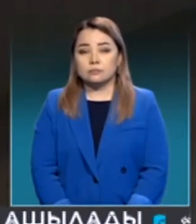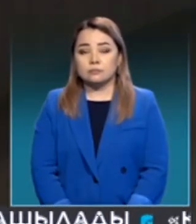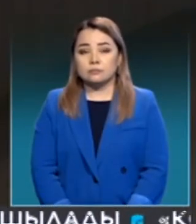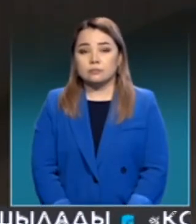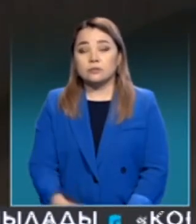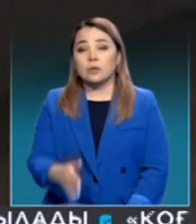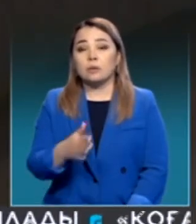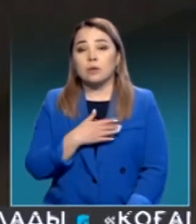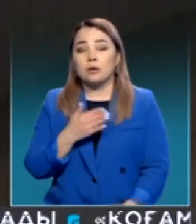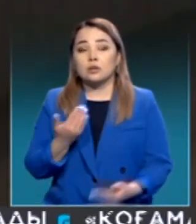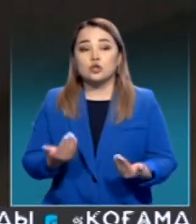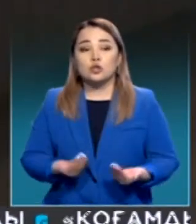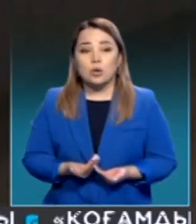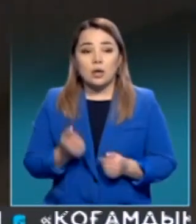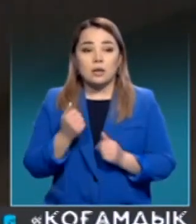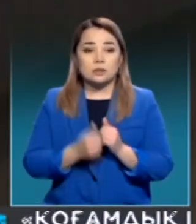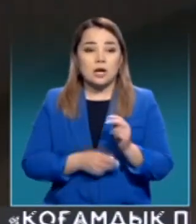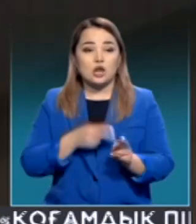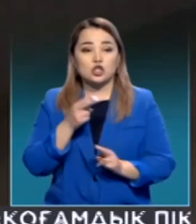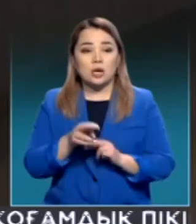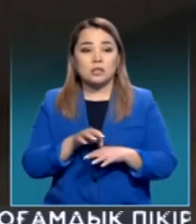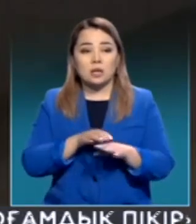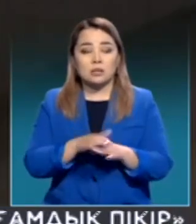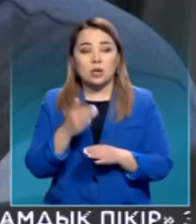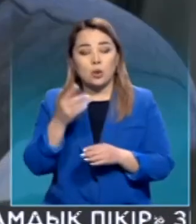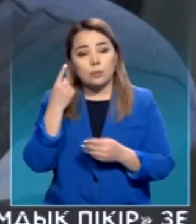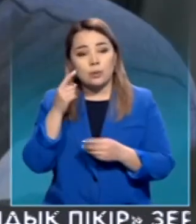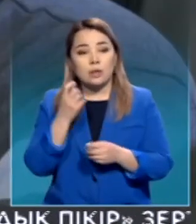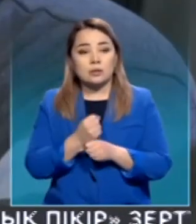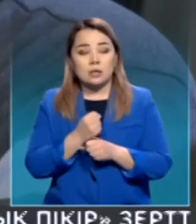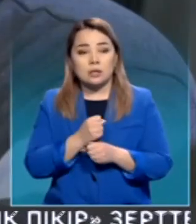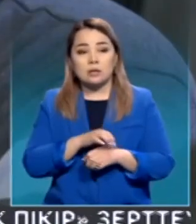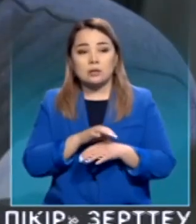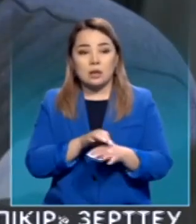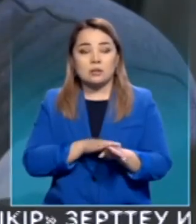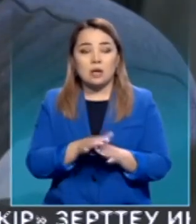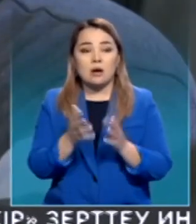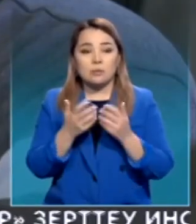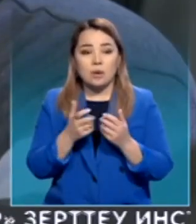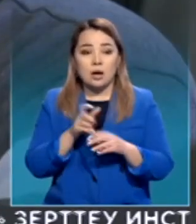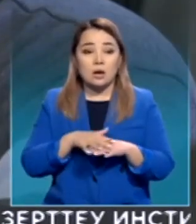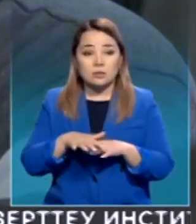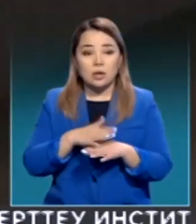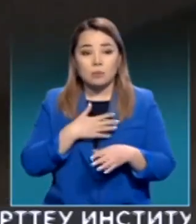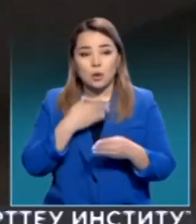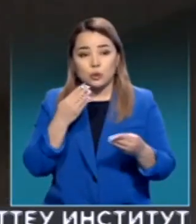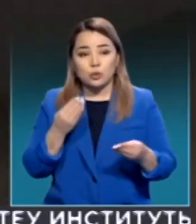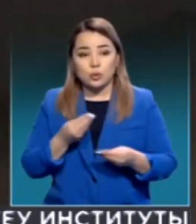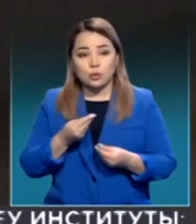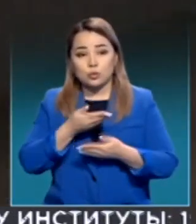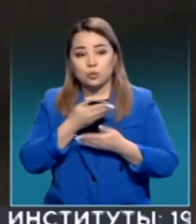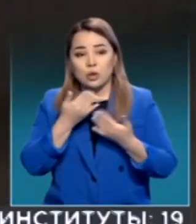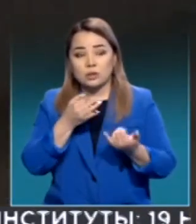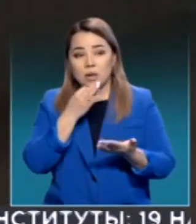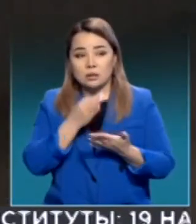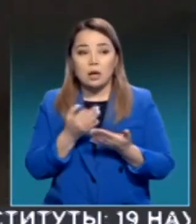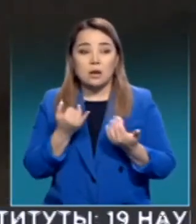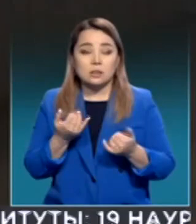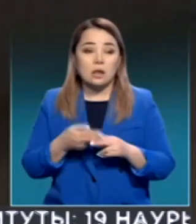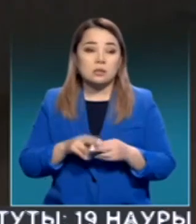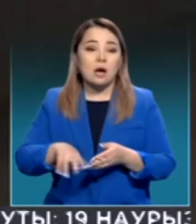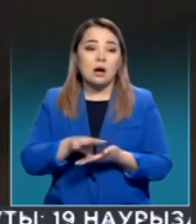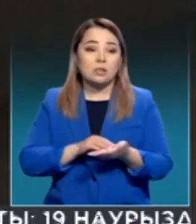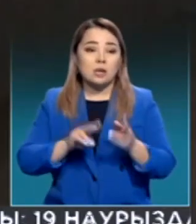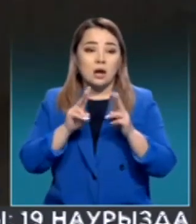ежедневно. Бізге тұрғындар жиі шағымданады. Сіздер ойластырған қайта есептеу жүйесі халықтың да біздің де көңілімізден шықпайды. Сондықтан